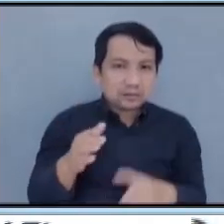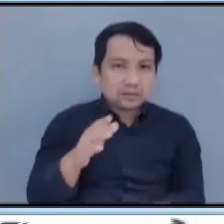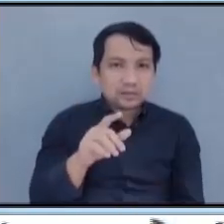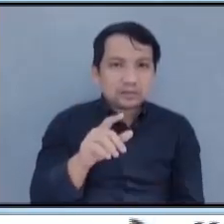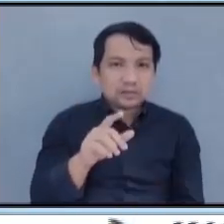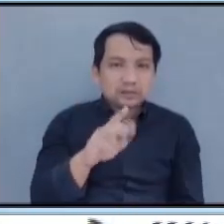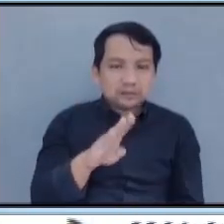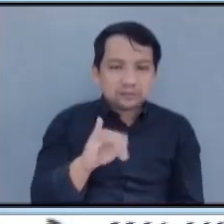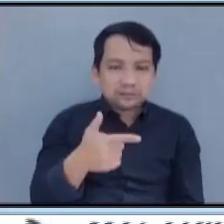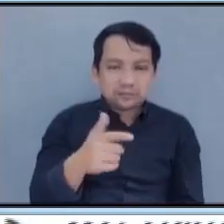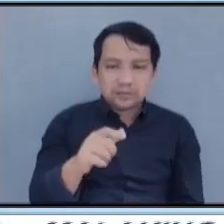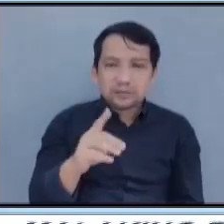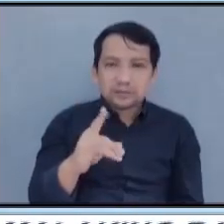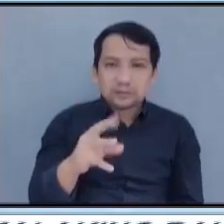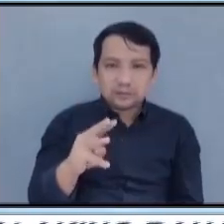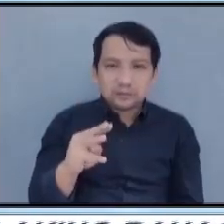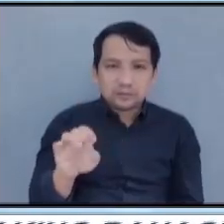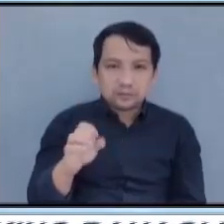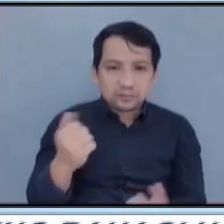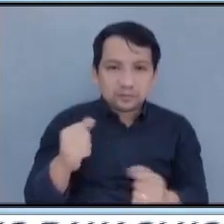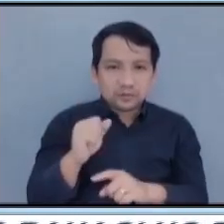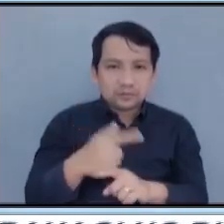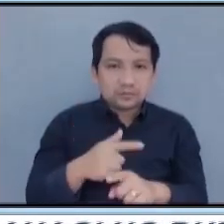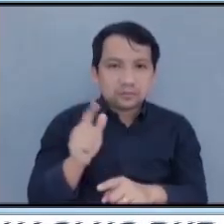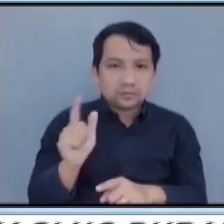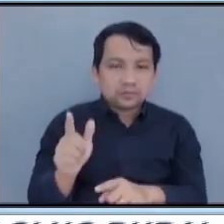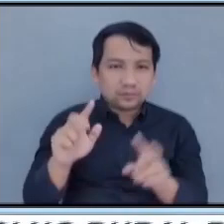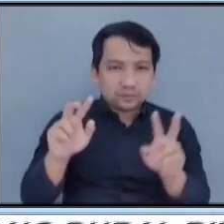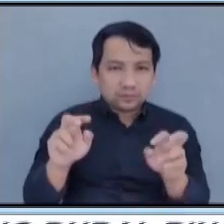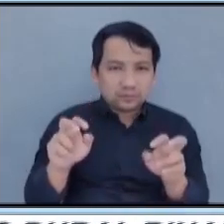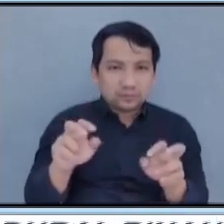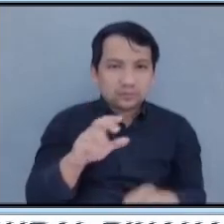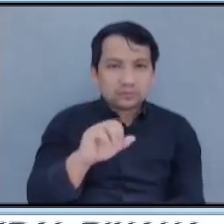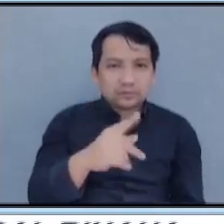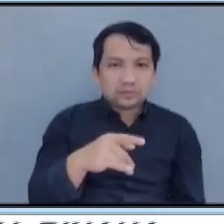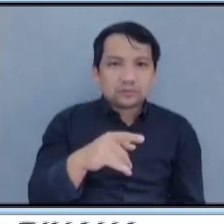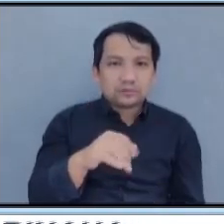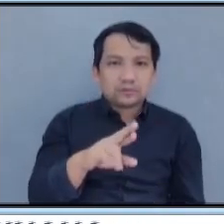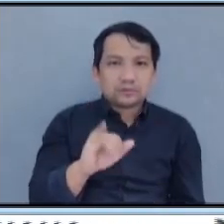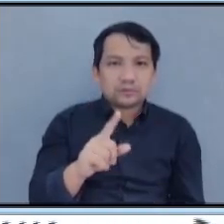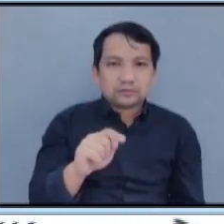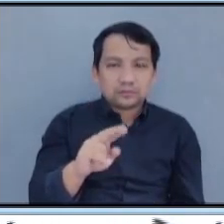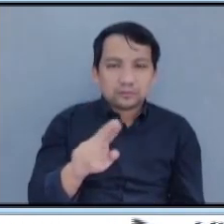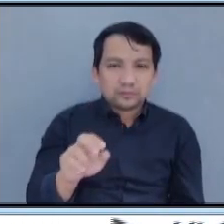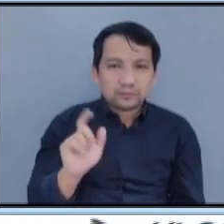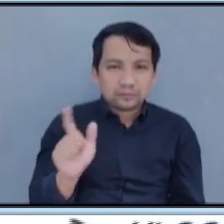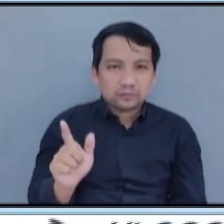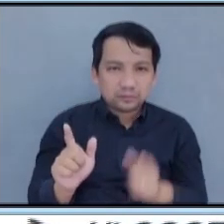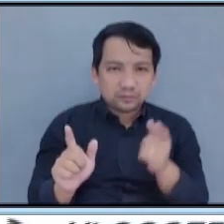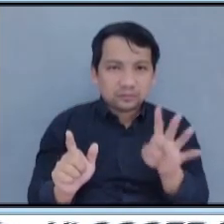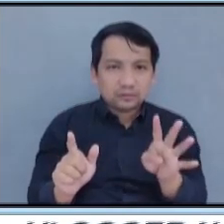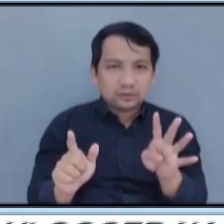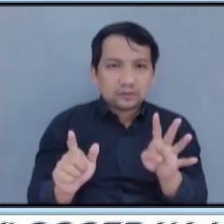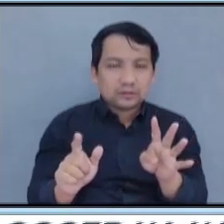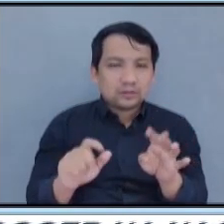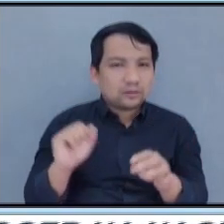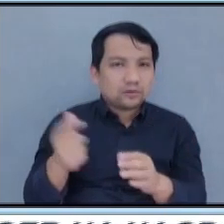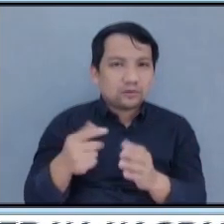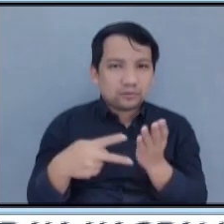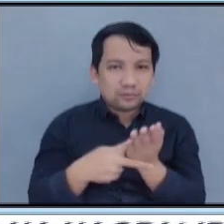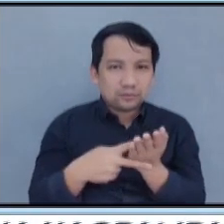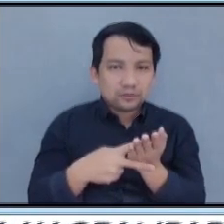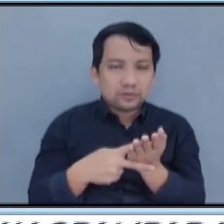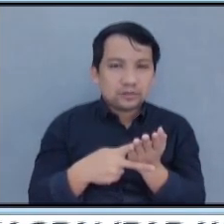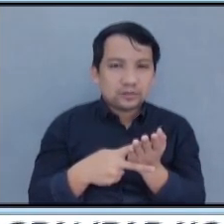April 20th, ang kanilang concert na may titulong Spring Tour 2024. At available pa rin ang ticket nito via Ticketnet